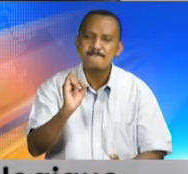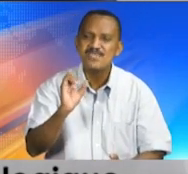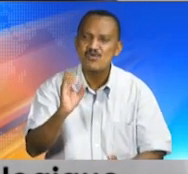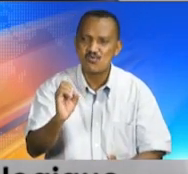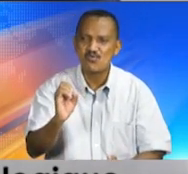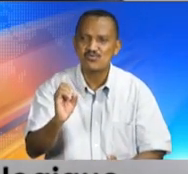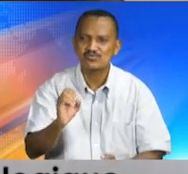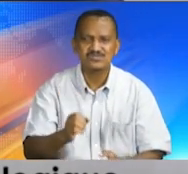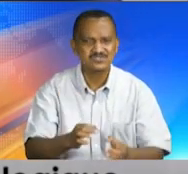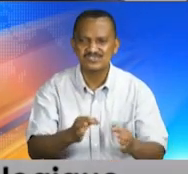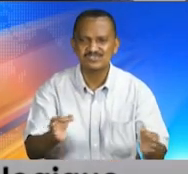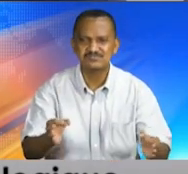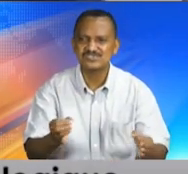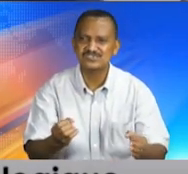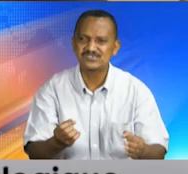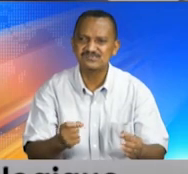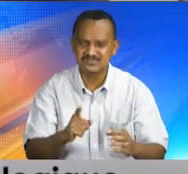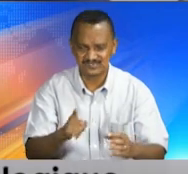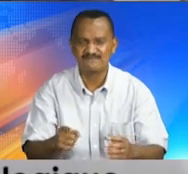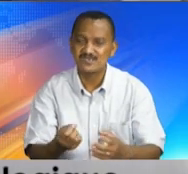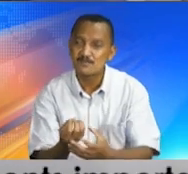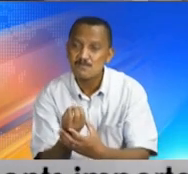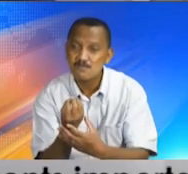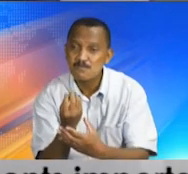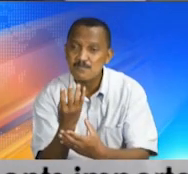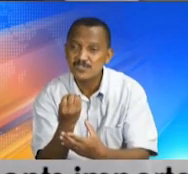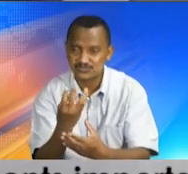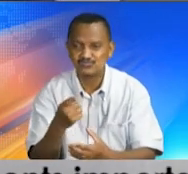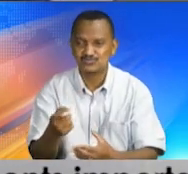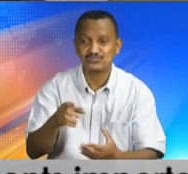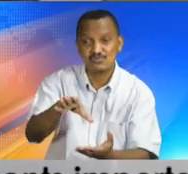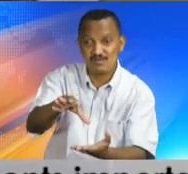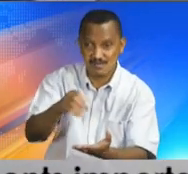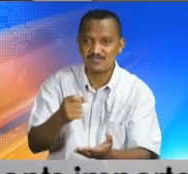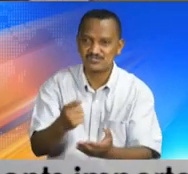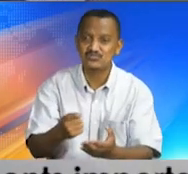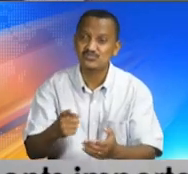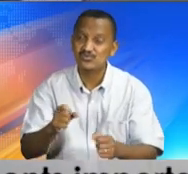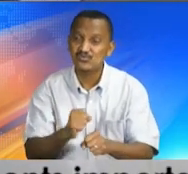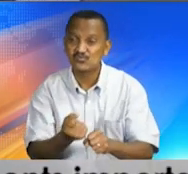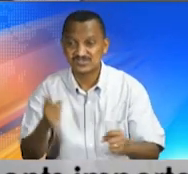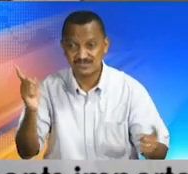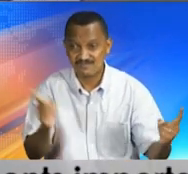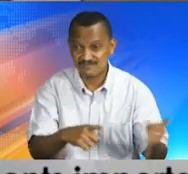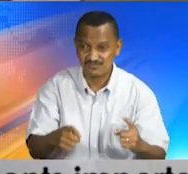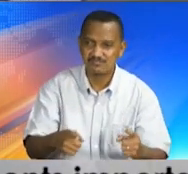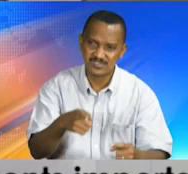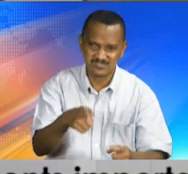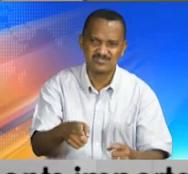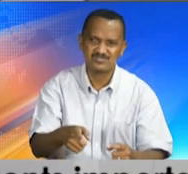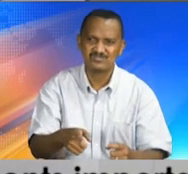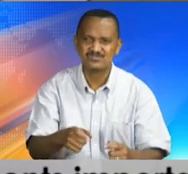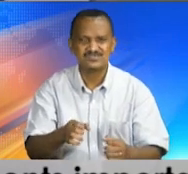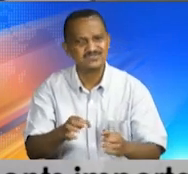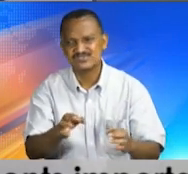satria tsisy zavatra aminy mihitsy fa zavatra zava-maniry ny malain'ny tantely. Io ngamba ny hitako hoe raha samy fiompiana io zany anisan'ny hoe mba tsy de tena mila